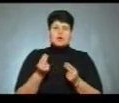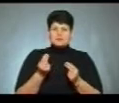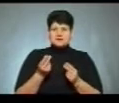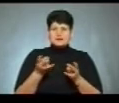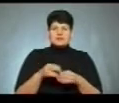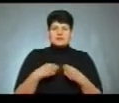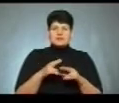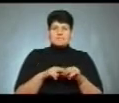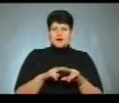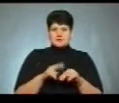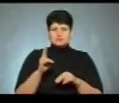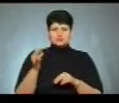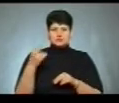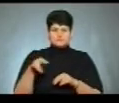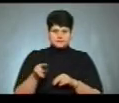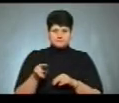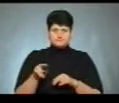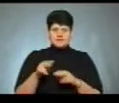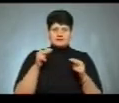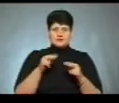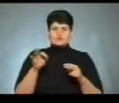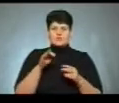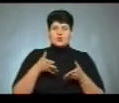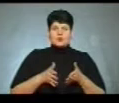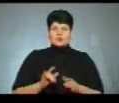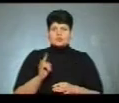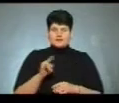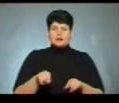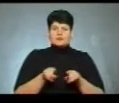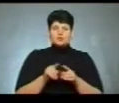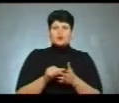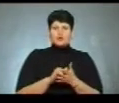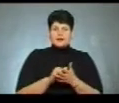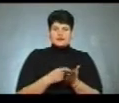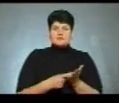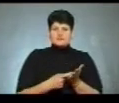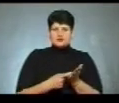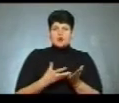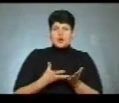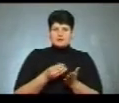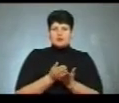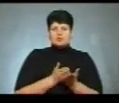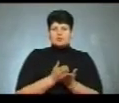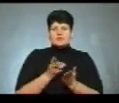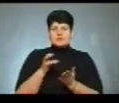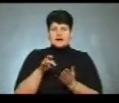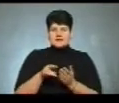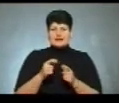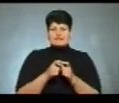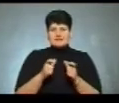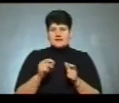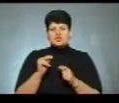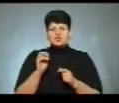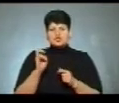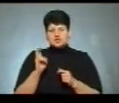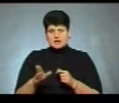подати паспорт, ідентифікаційний код та свідоцтво про народження дитини, а також документи, які підтверджують оплату послуг няні, квитанції, чеки,